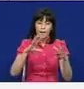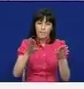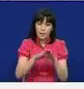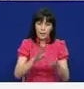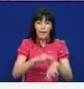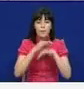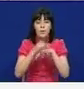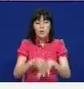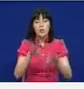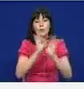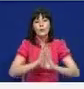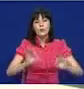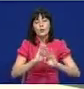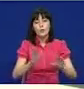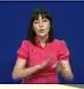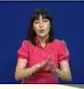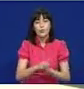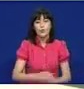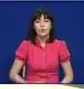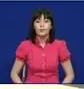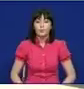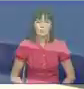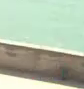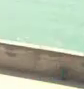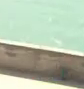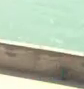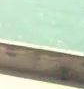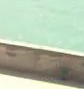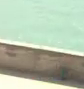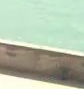Әке-шешесіне түсіндіру жұмыстарын жүргіздік. Нұрлан Әлімбаев, Әли Мәлік, Жазира Лекерова, оңтүстік ақпарат.